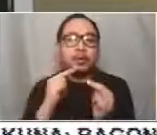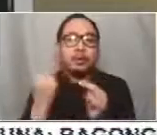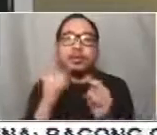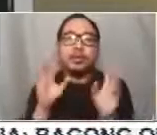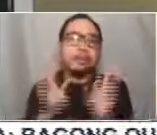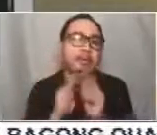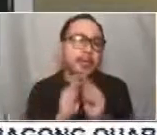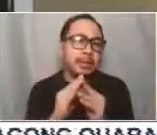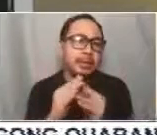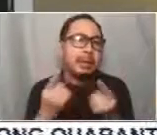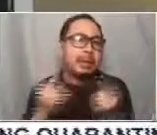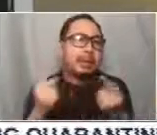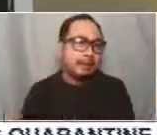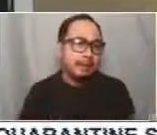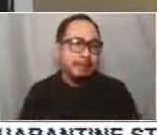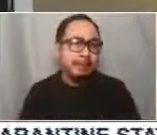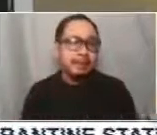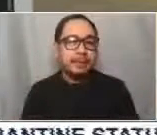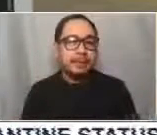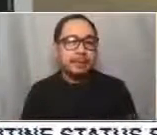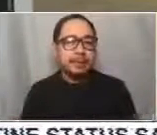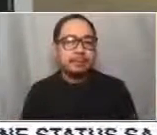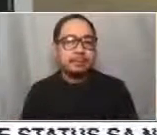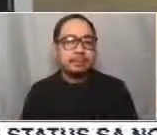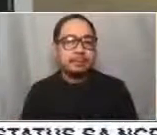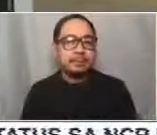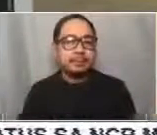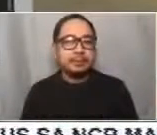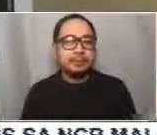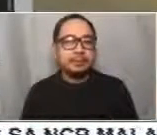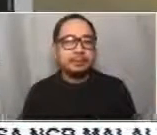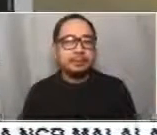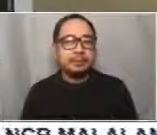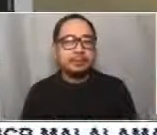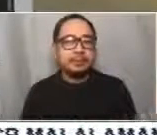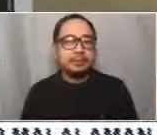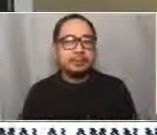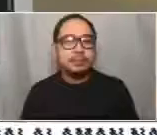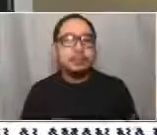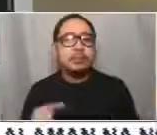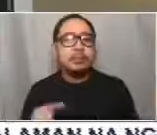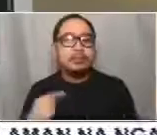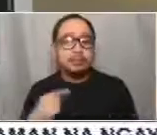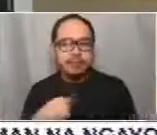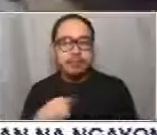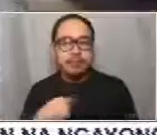sa National Capital Region. Si Mela Lesmora sa detalye. Rise and shine, Mela.